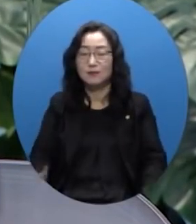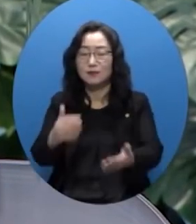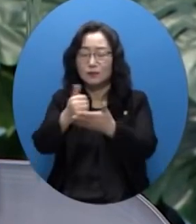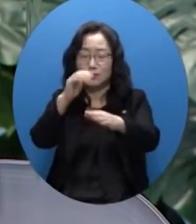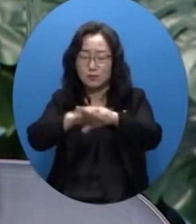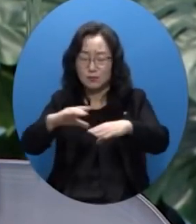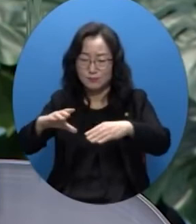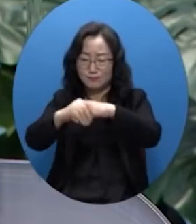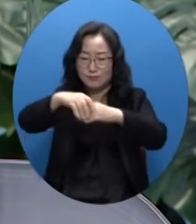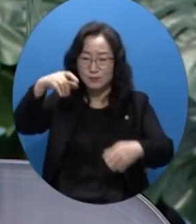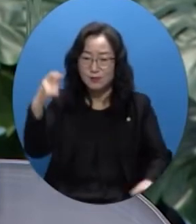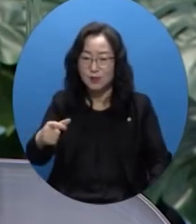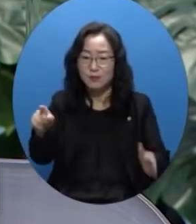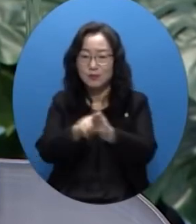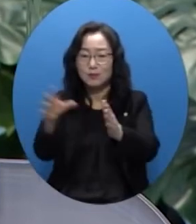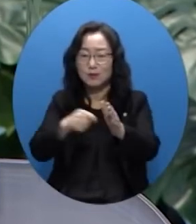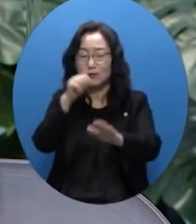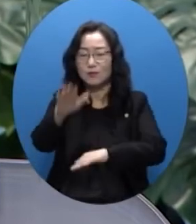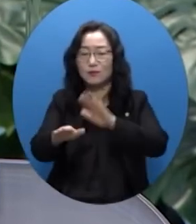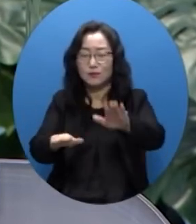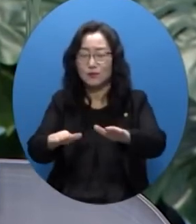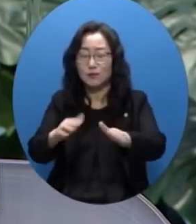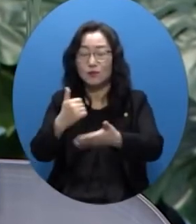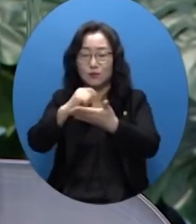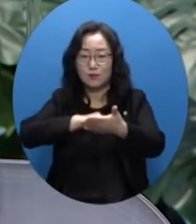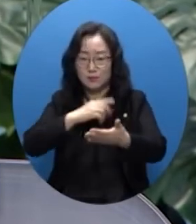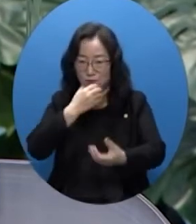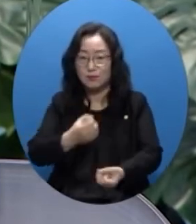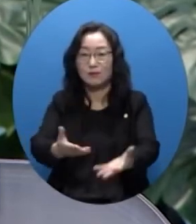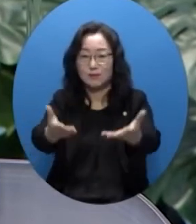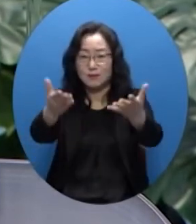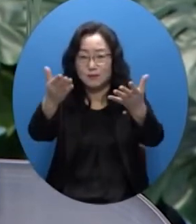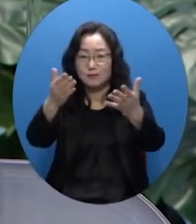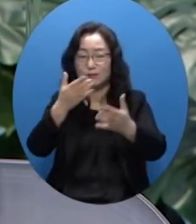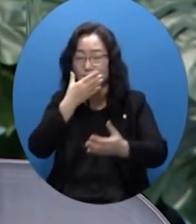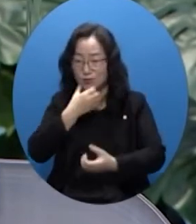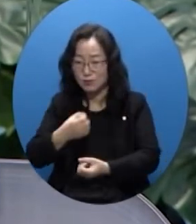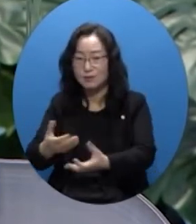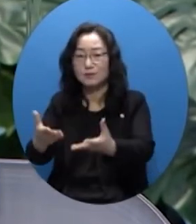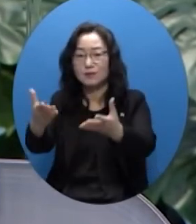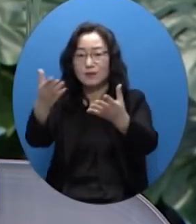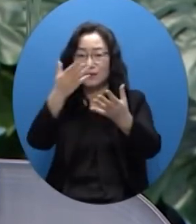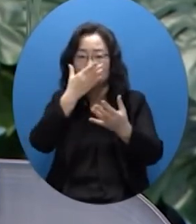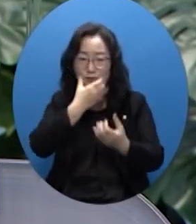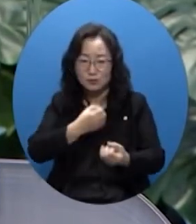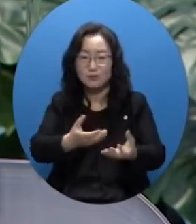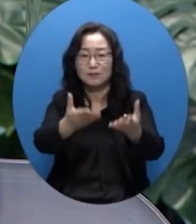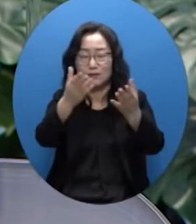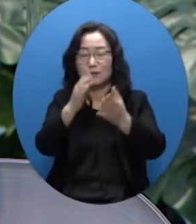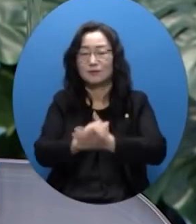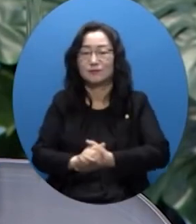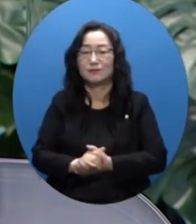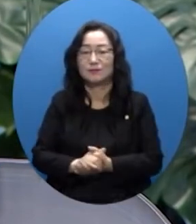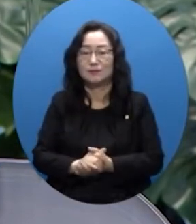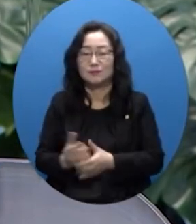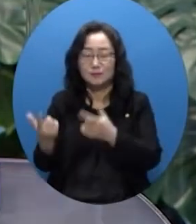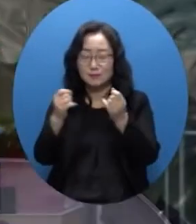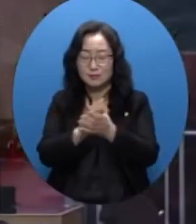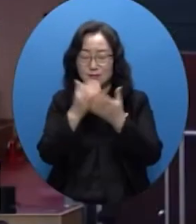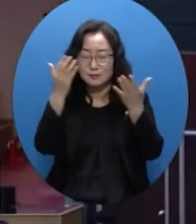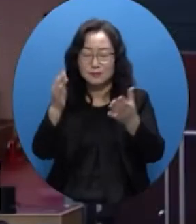꼭 붙잡고 믿음으로 전해라 여러분의 죄를 지우고 축원합니다 축원합니다 추월 합니다